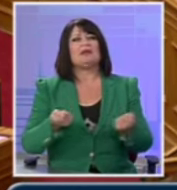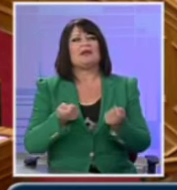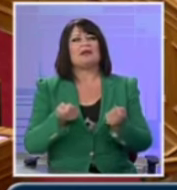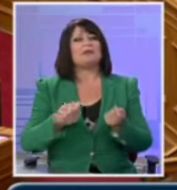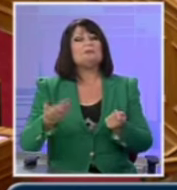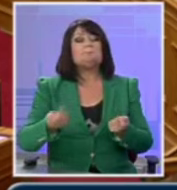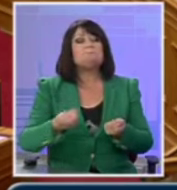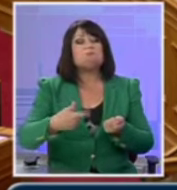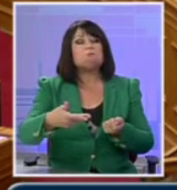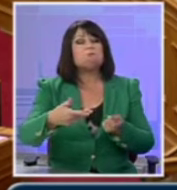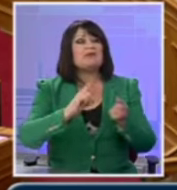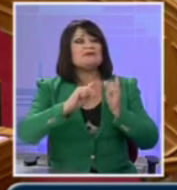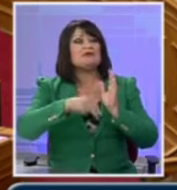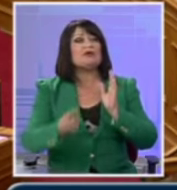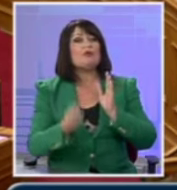συμφωνία?